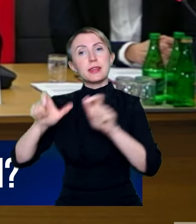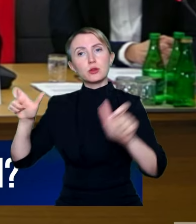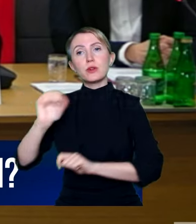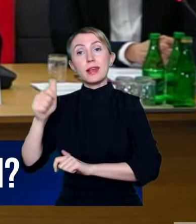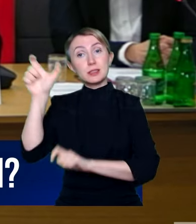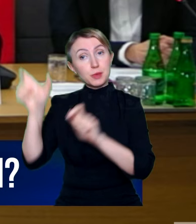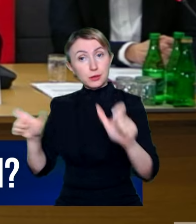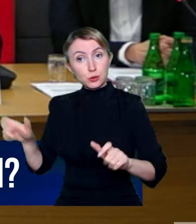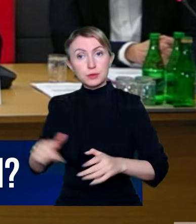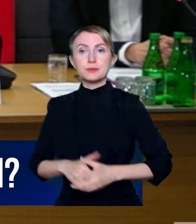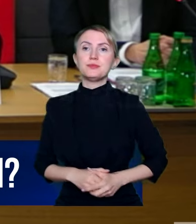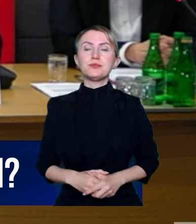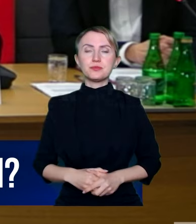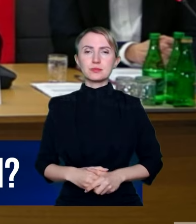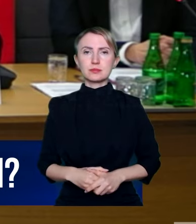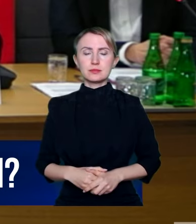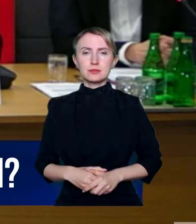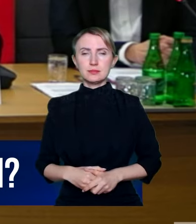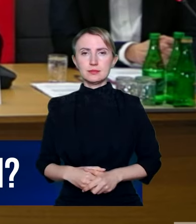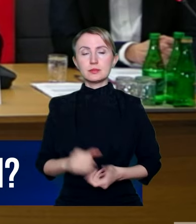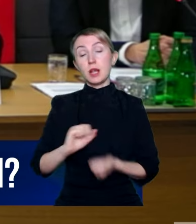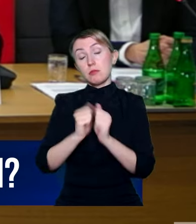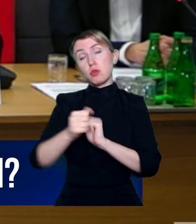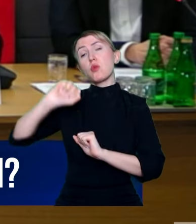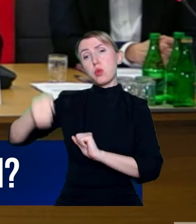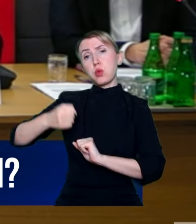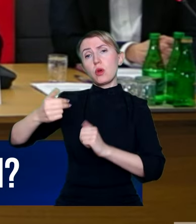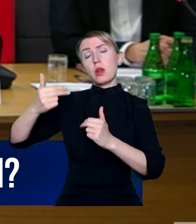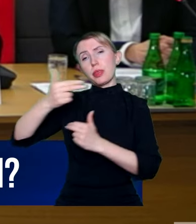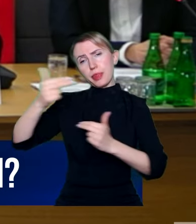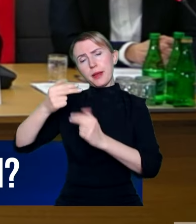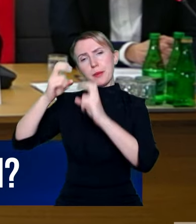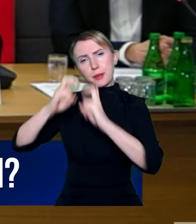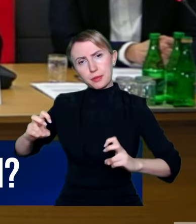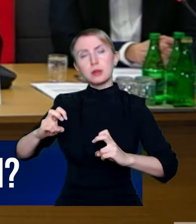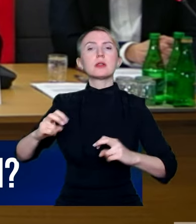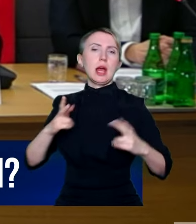czy w biegłych komisji. Dlatego uważam, że